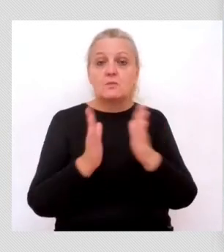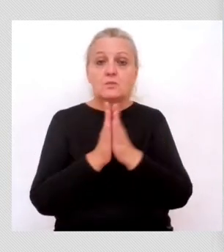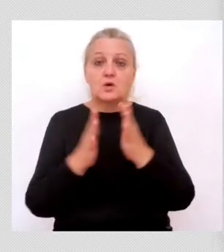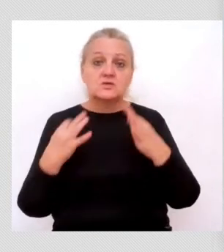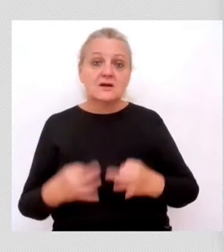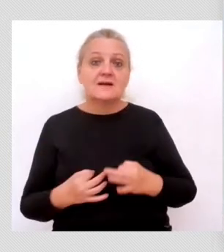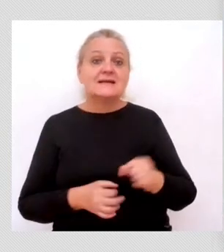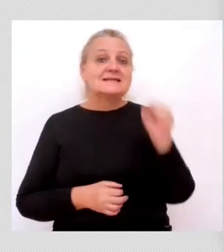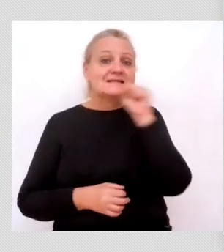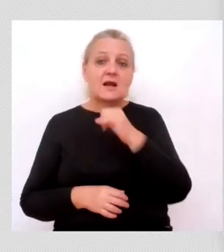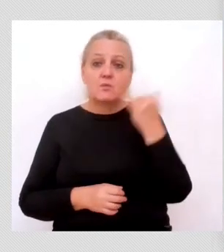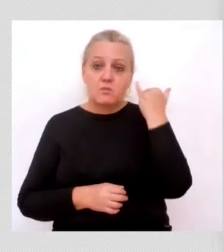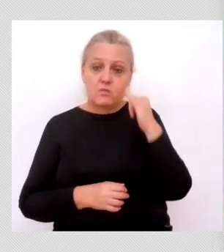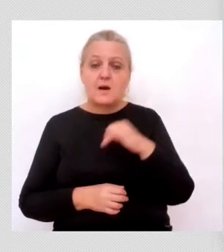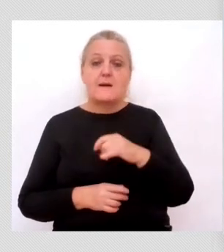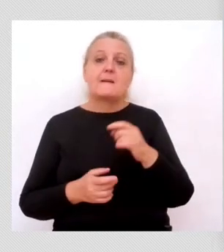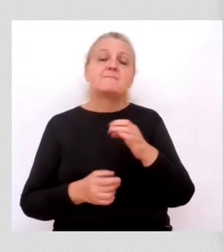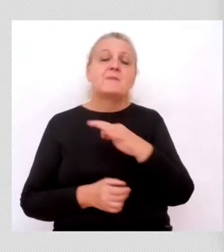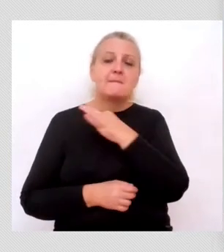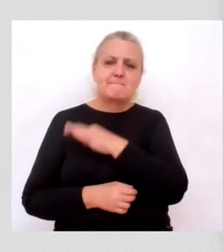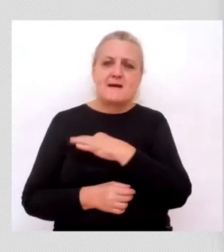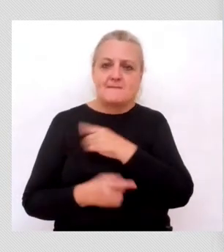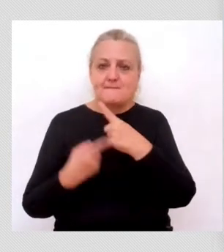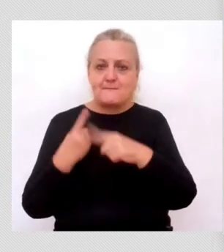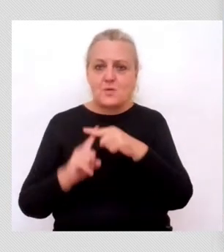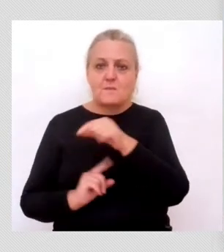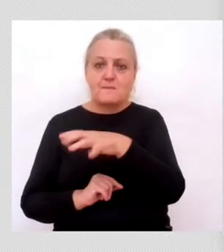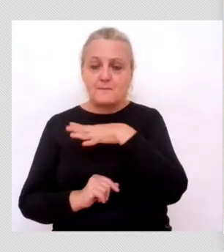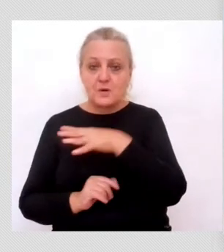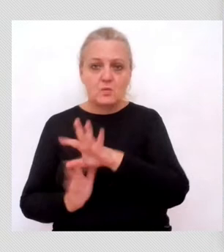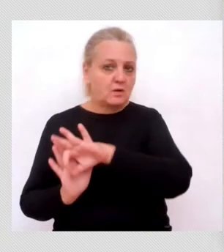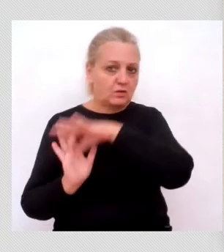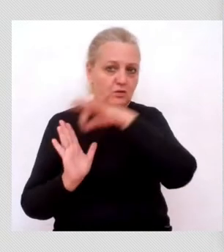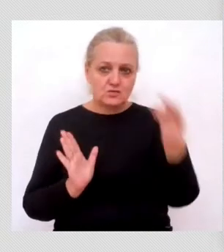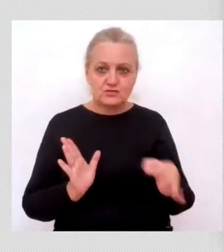błąd popełniony przez partie polityczne do dzisiaj.